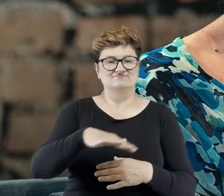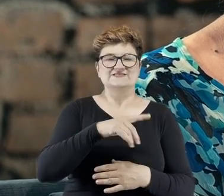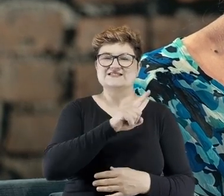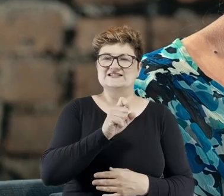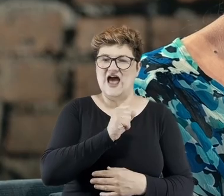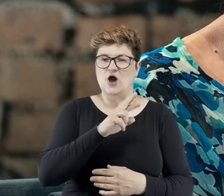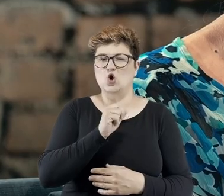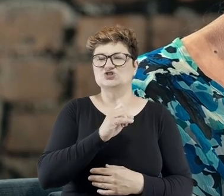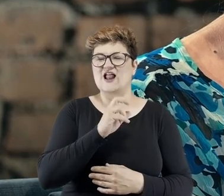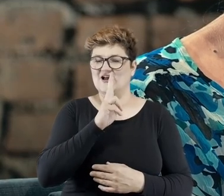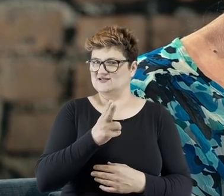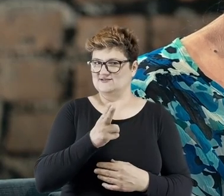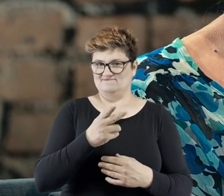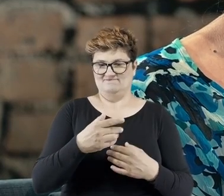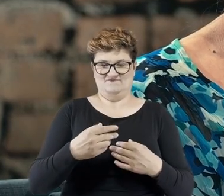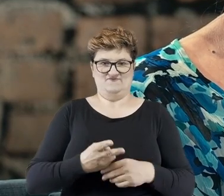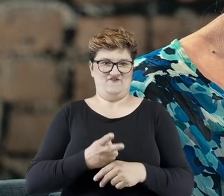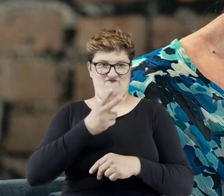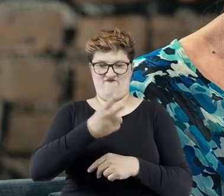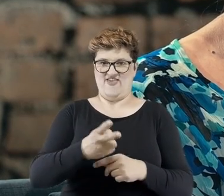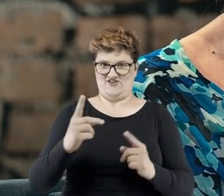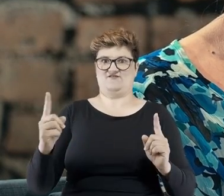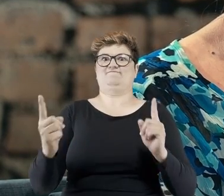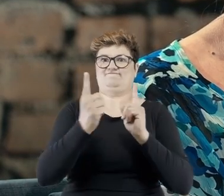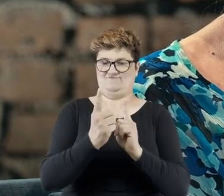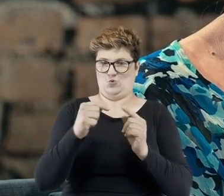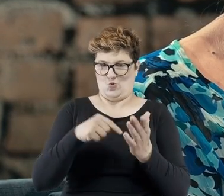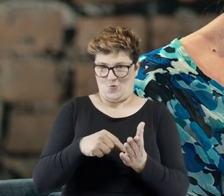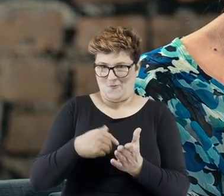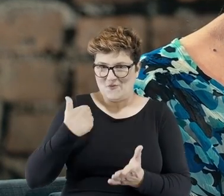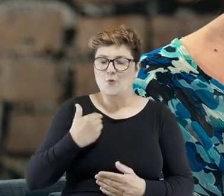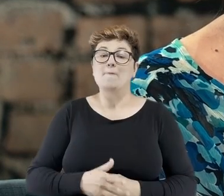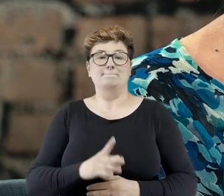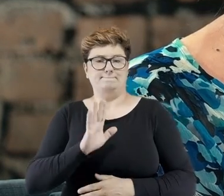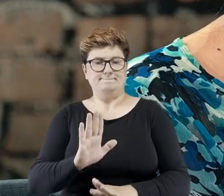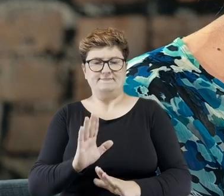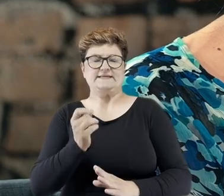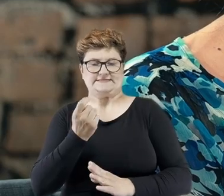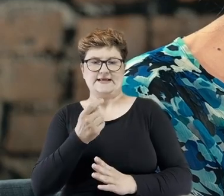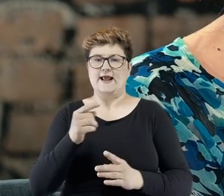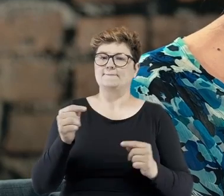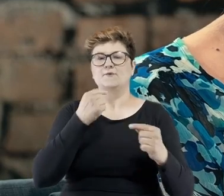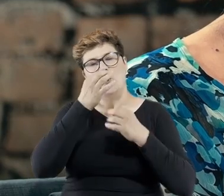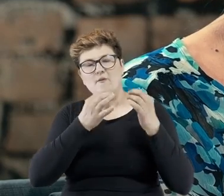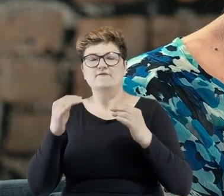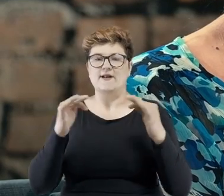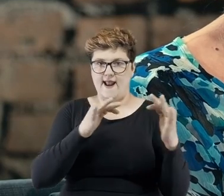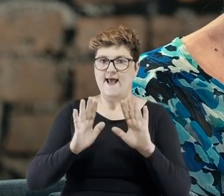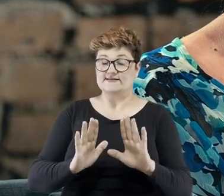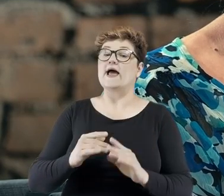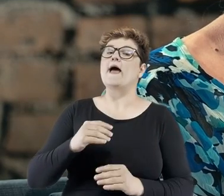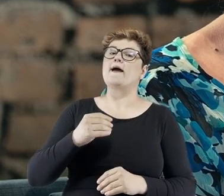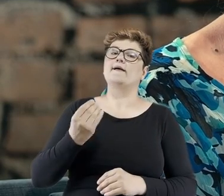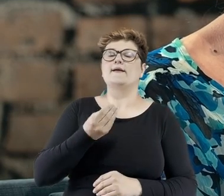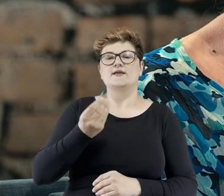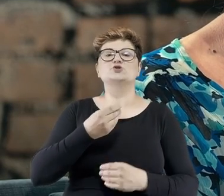na Zaroślaku, w zasadzie już tuż przed wejściem tam się panie spotkały. Natomiast zanim przejdziemy do tej relacji, ja tylko